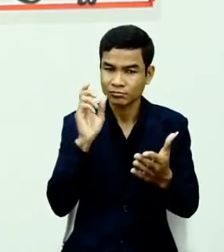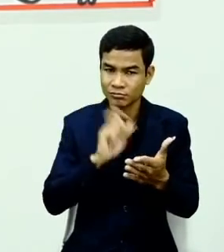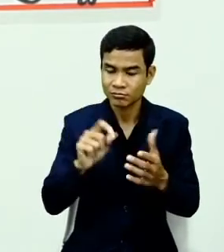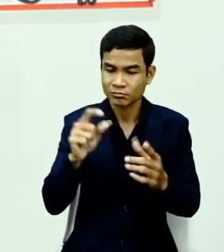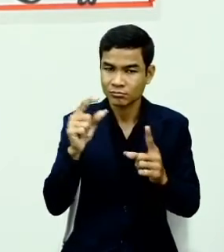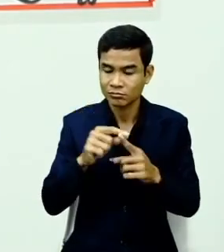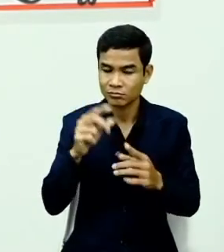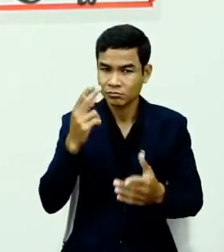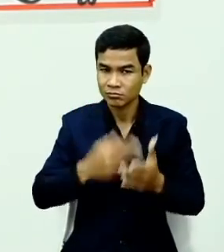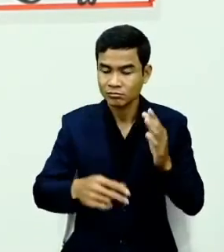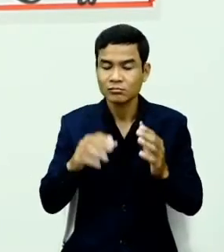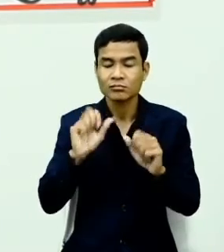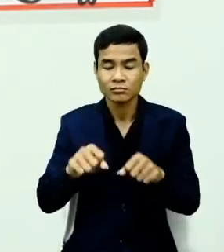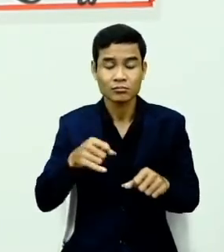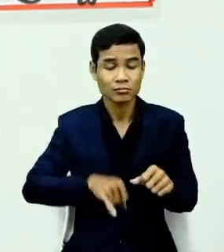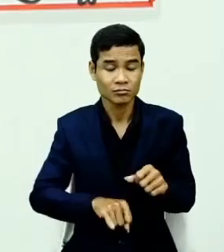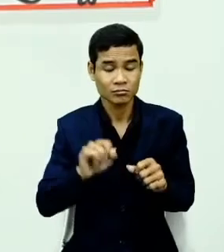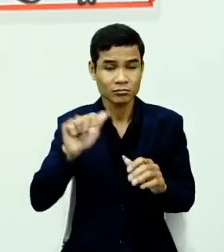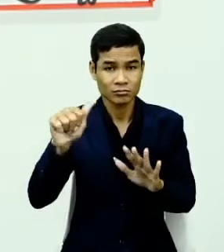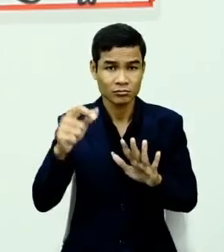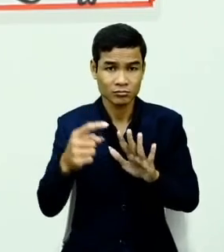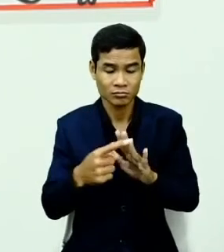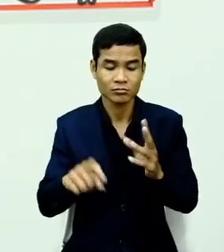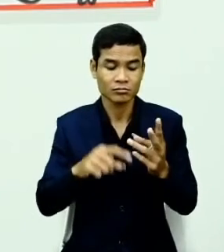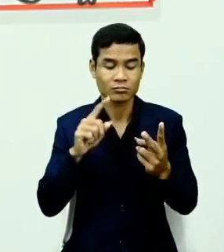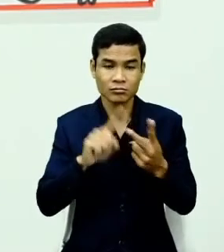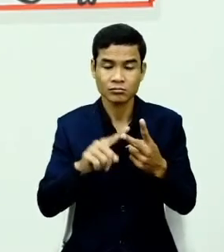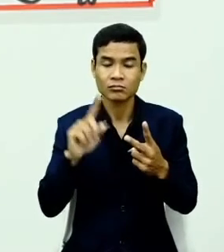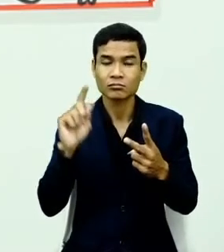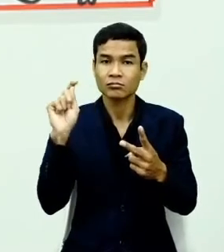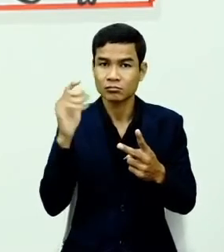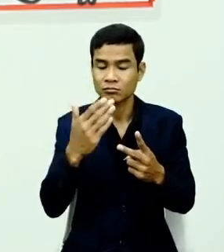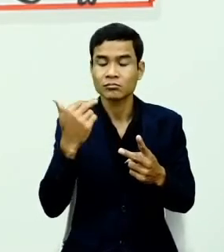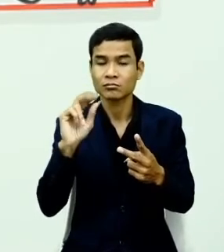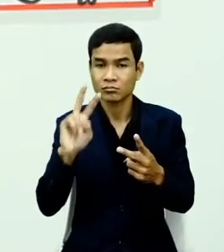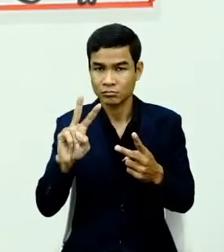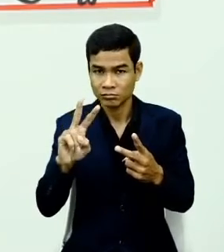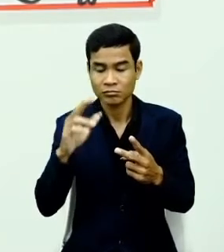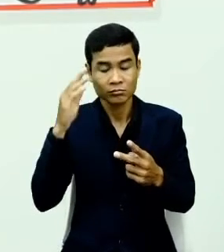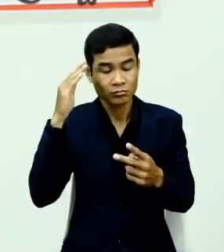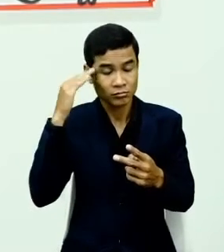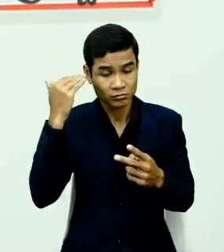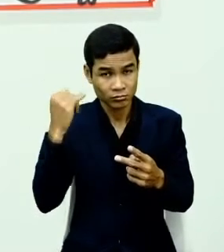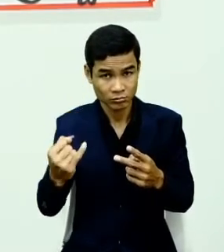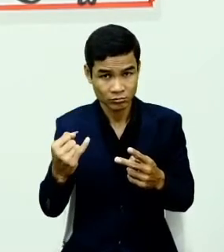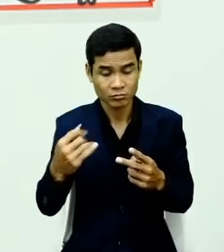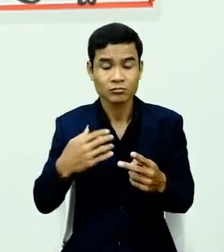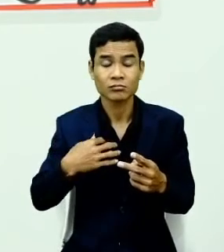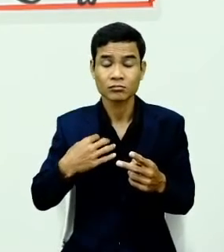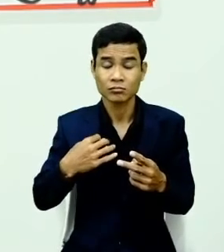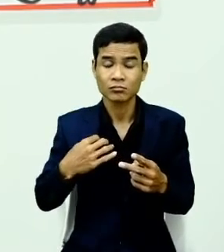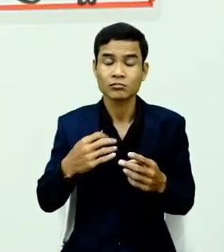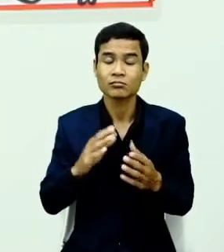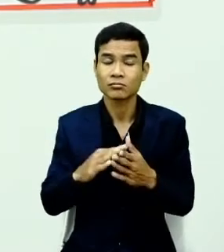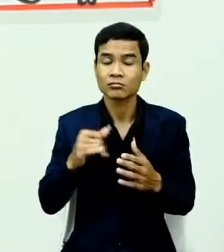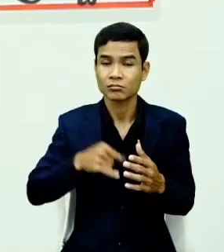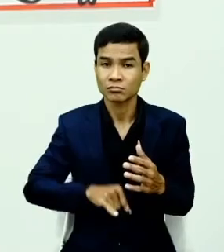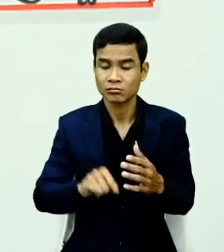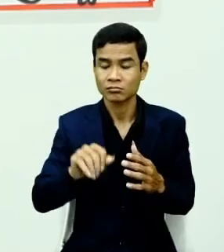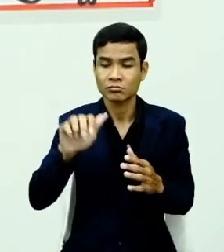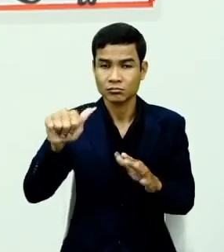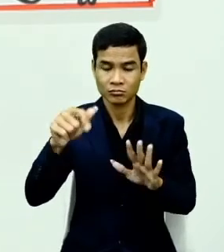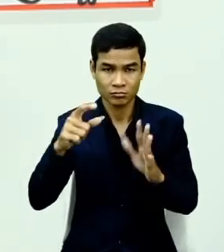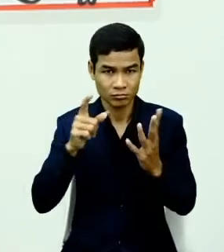តោះបន្តទៀតក៏លើកទៅមើលពាក្យទី2រូបភាពទី2នេះគឺក្មេងប្រុសម្នាក់នេះនៅក្នុងអត្ថបទរបស់យើងគឺគាត់ឈ្មោះចៅ